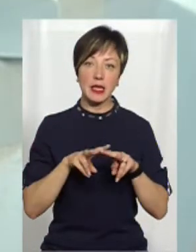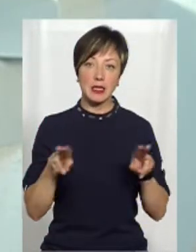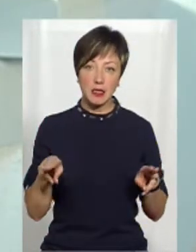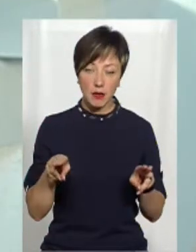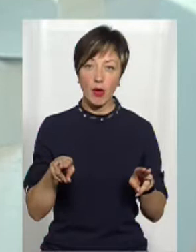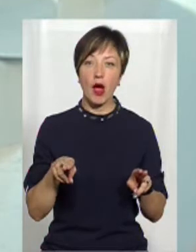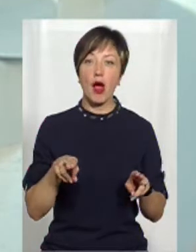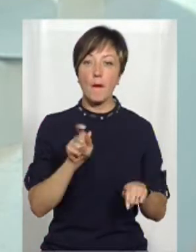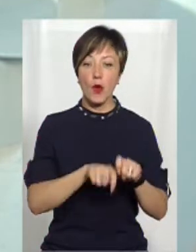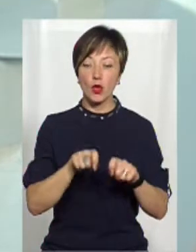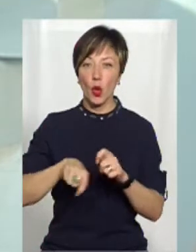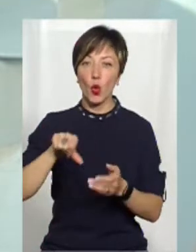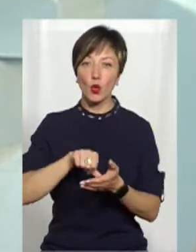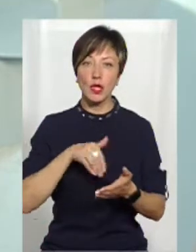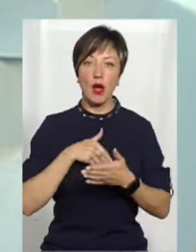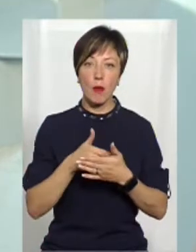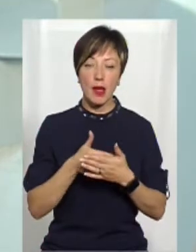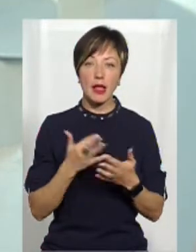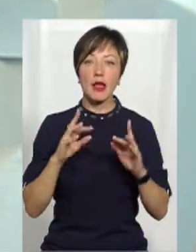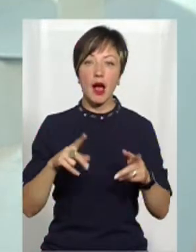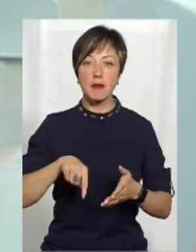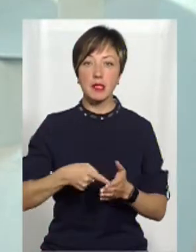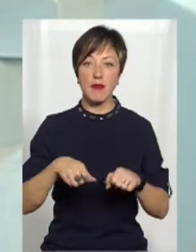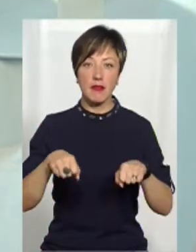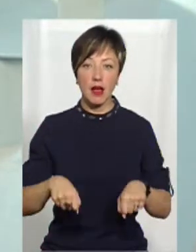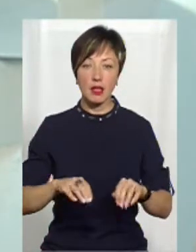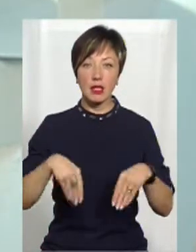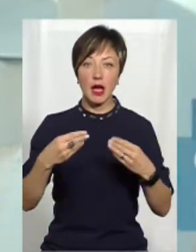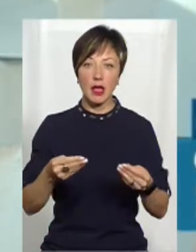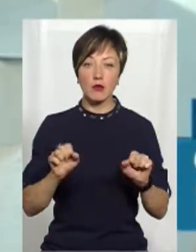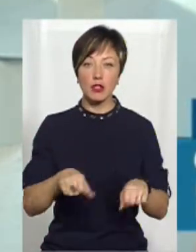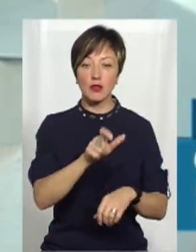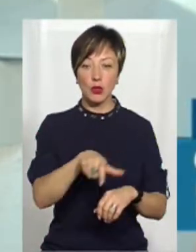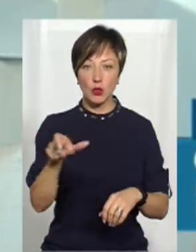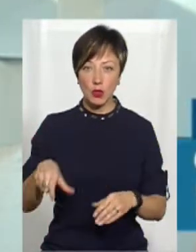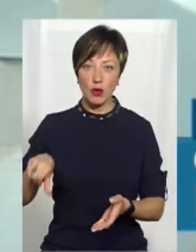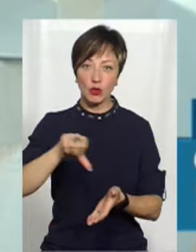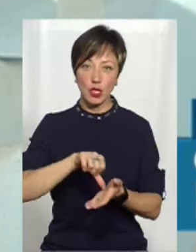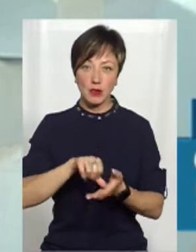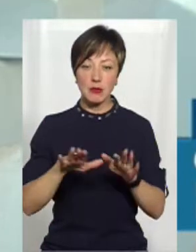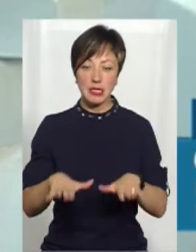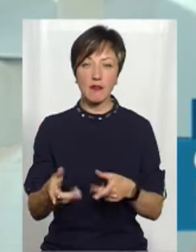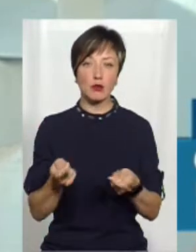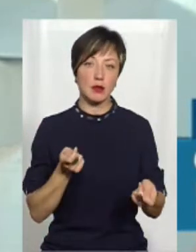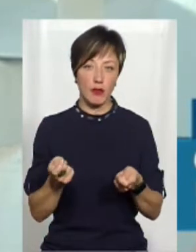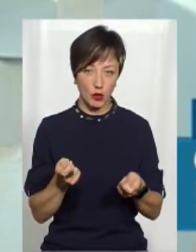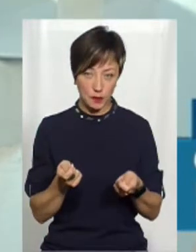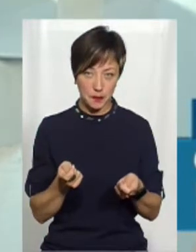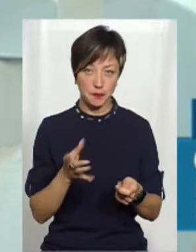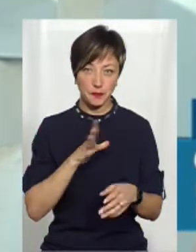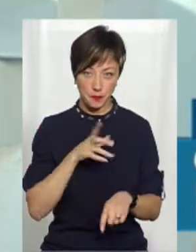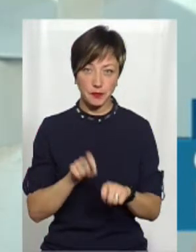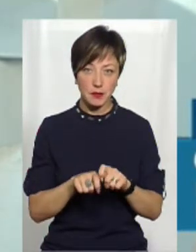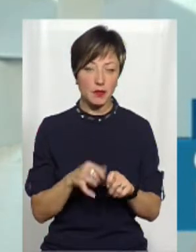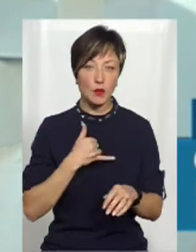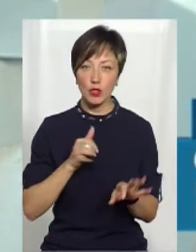участь громадськості і наскільки міська влада взагалі дає можливість громадськості брати участь в місцевому самоврядуванні. В